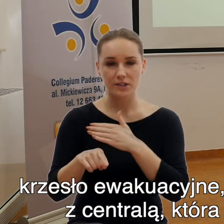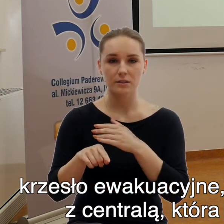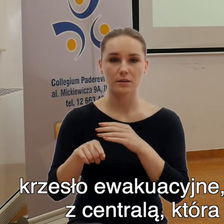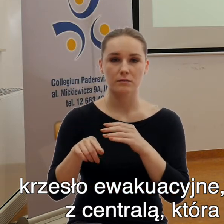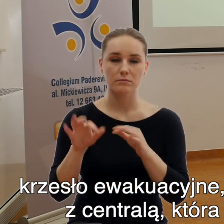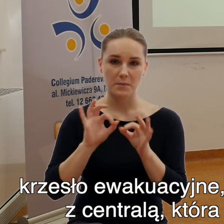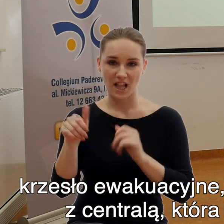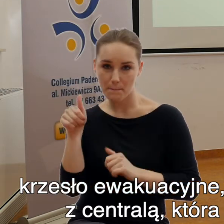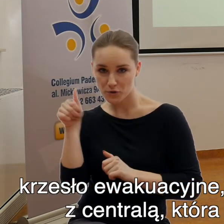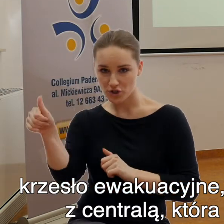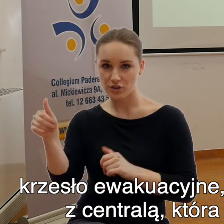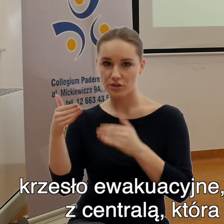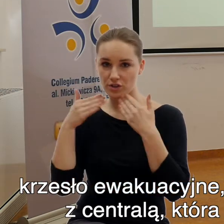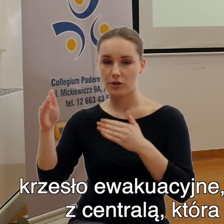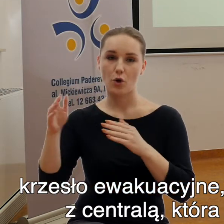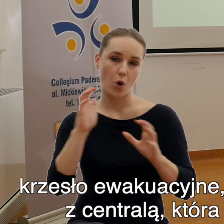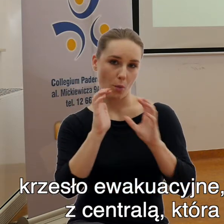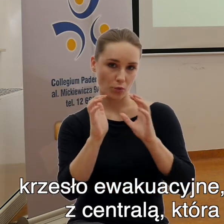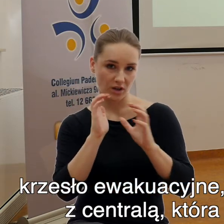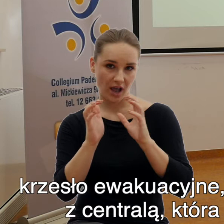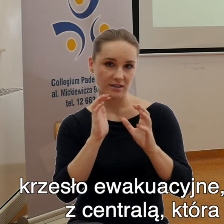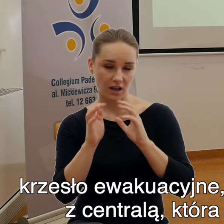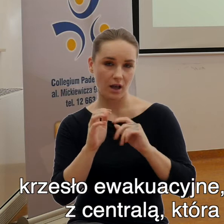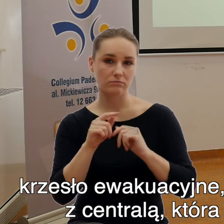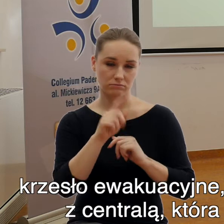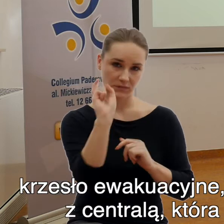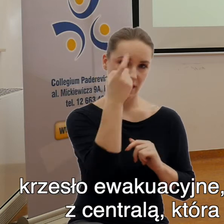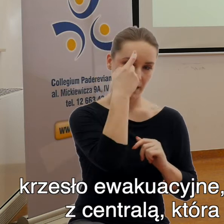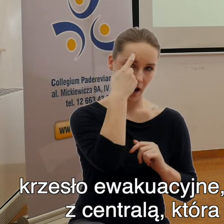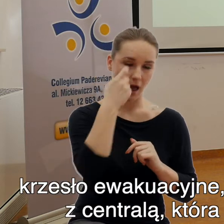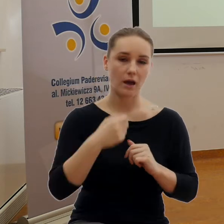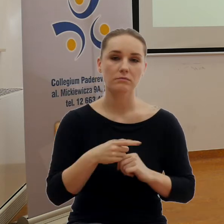która będzie dawała możliwość wezwania pomocy.